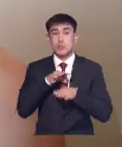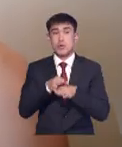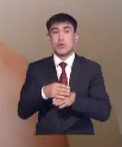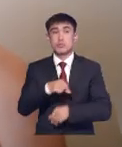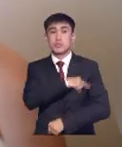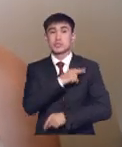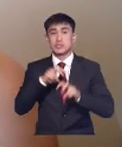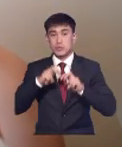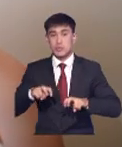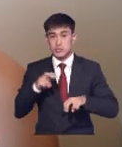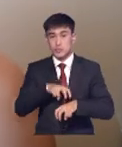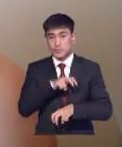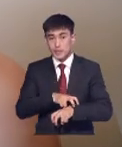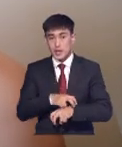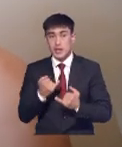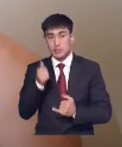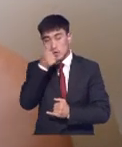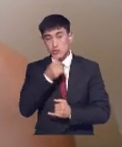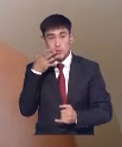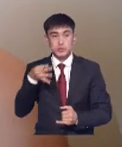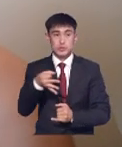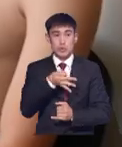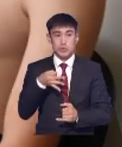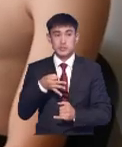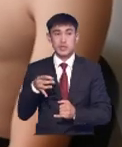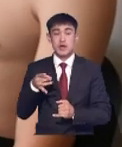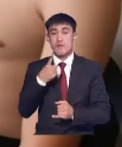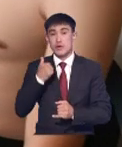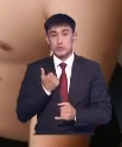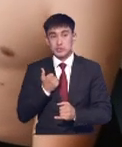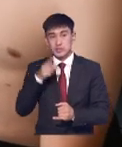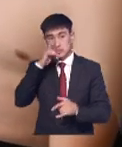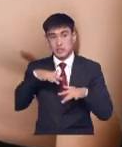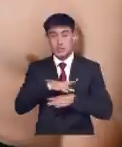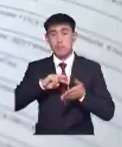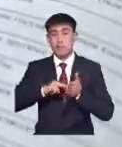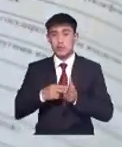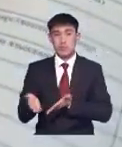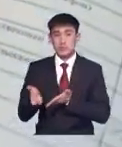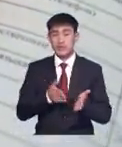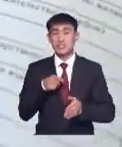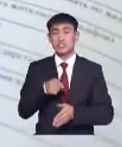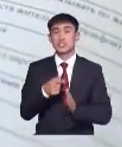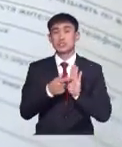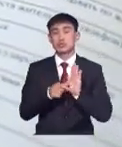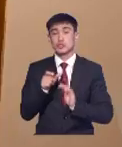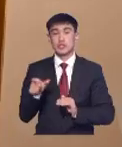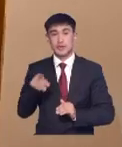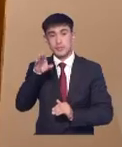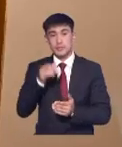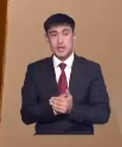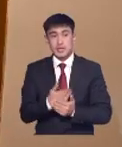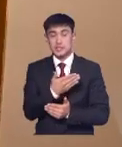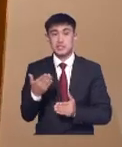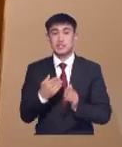проходят медицинскую комиссию. В нынешнем году по Алматинской области в ряды вооруженных сил страны планируют призвать более 1700 юношей.